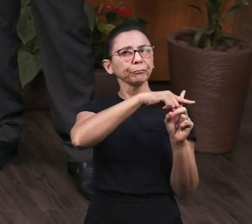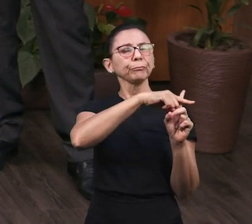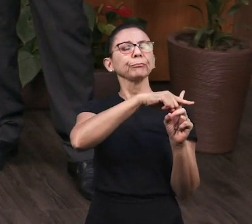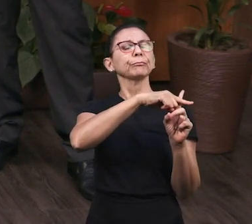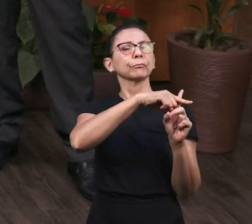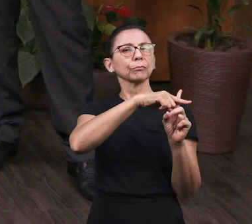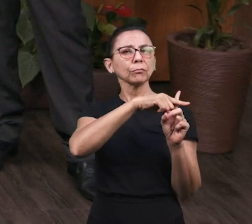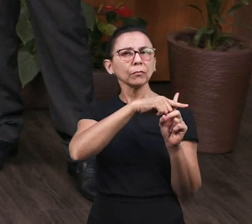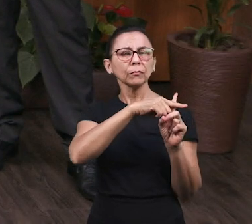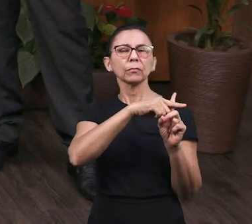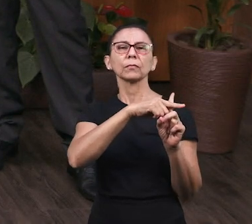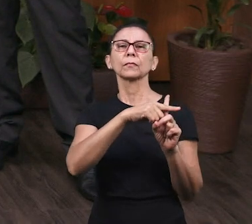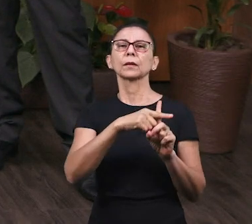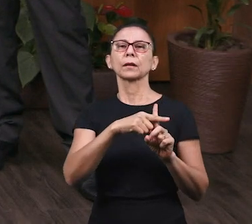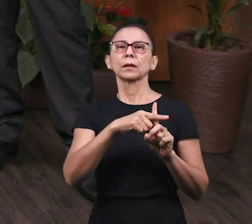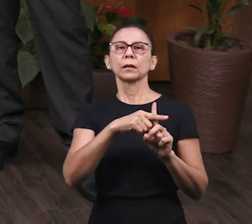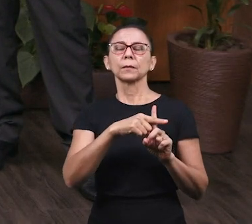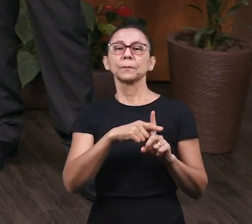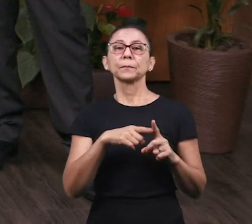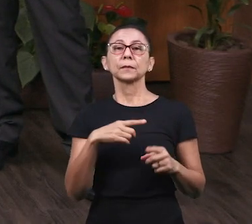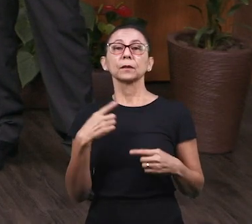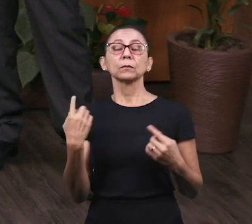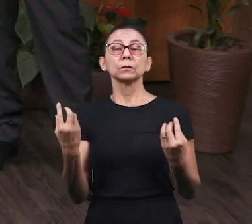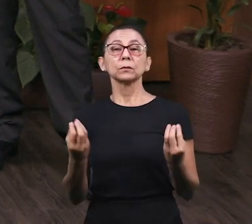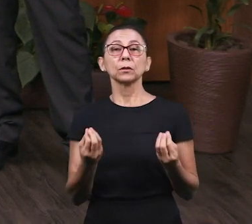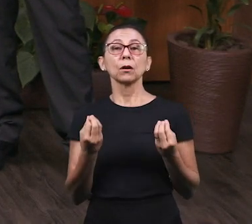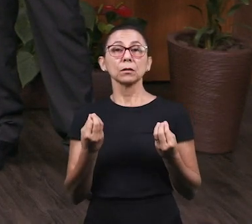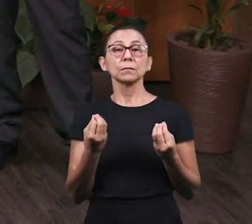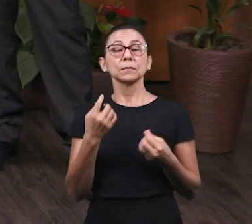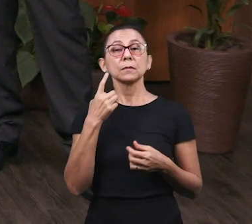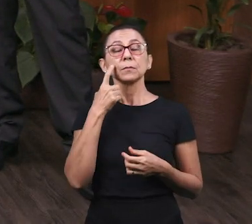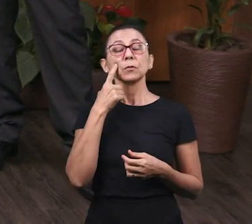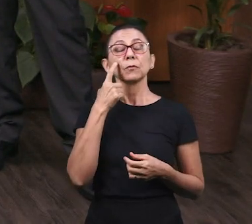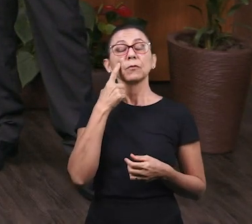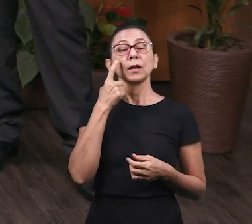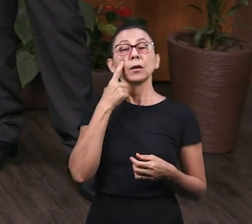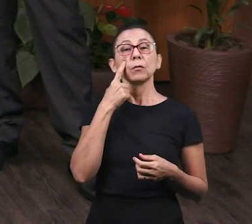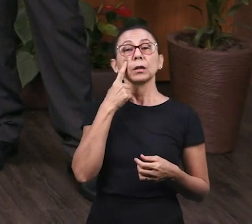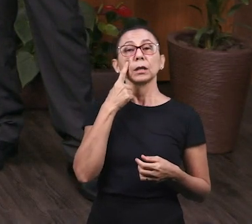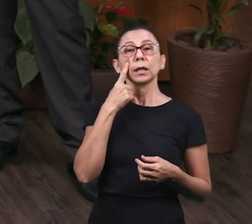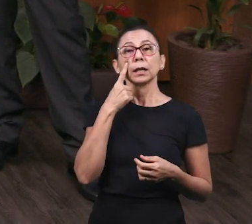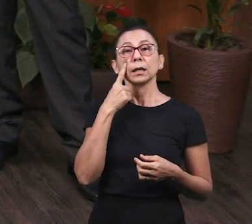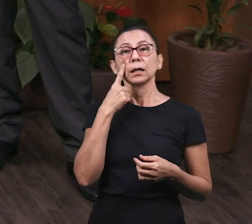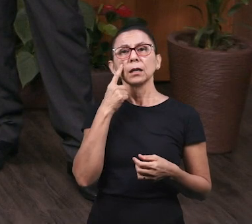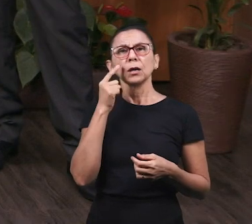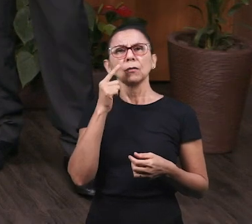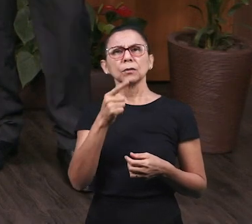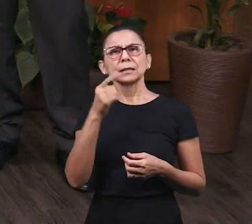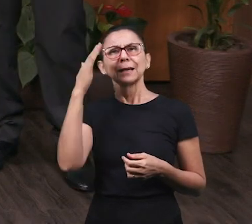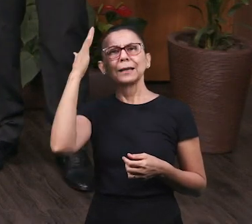transformation de la compréhension de l'homme à propos de Dieu. C'est la nouvelle vie